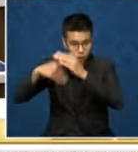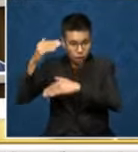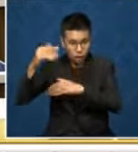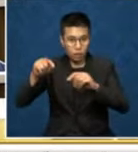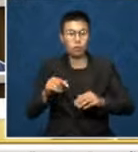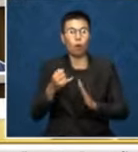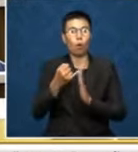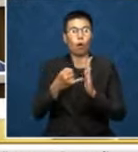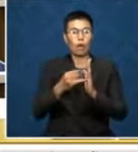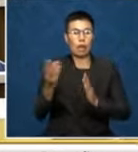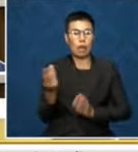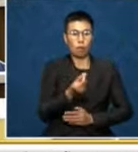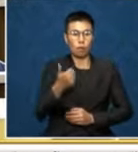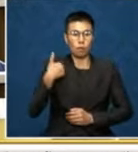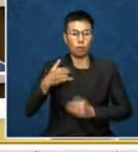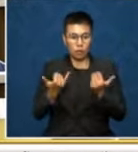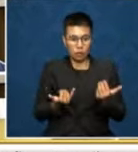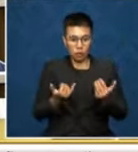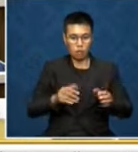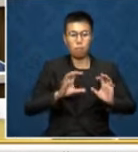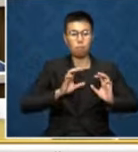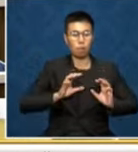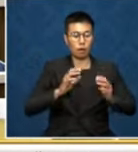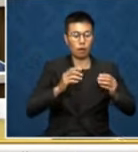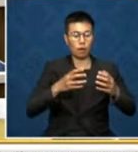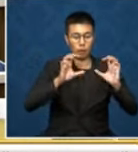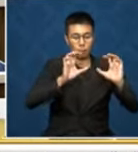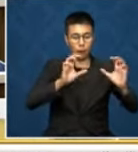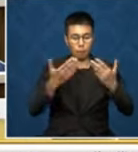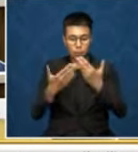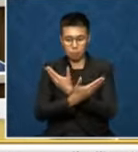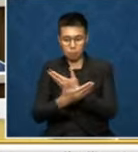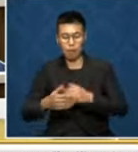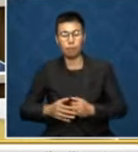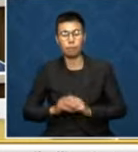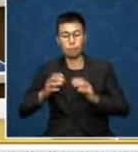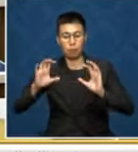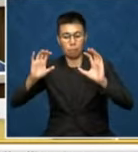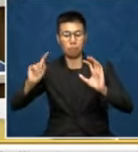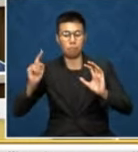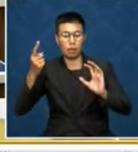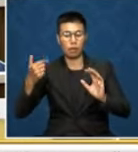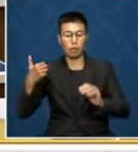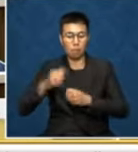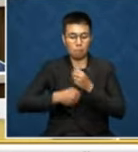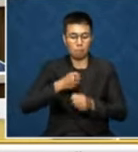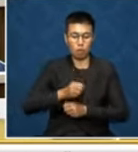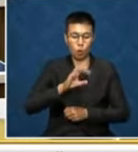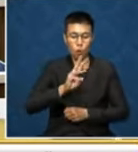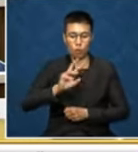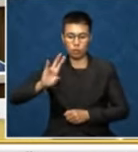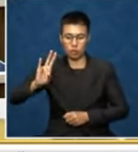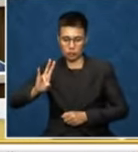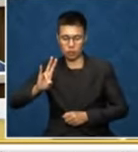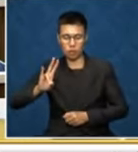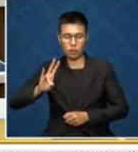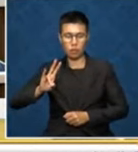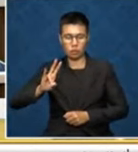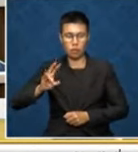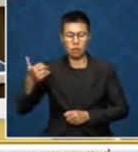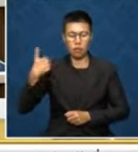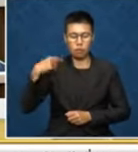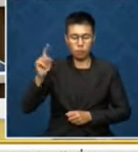ก็ช่วงเปลี่ยนรัฐบาลก็เช่นกันนะมองว่างบประมาณ 2,567 ก่อนที่จะปล่อยได้ก็เกือบครึ่งปีนะก็อยากจะ